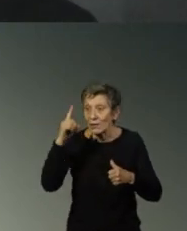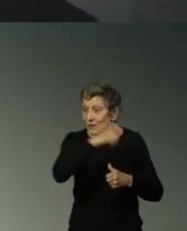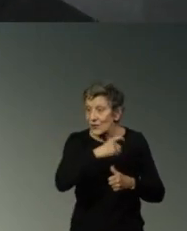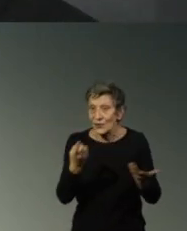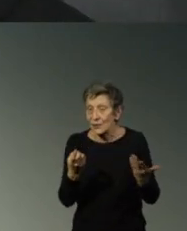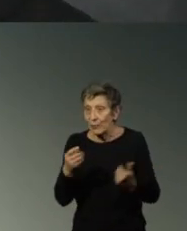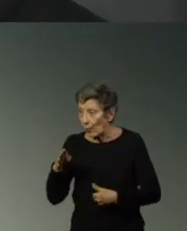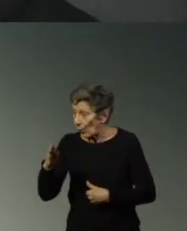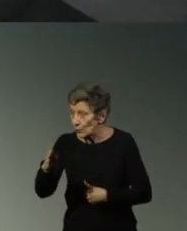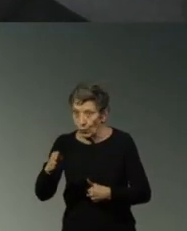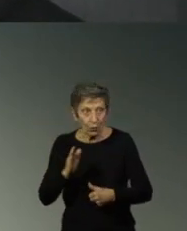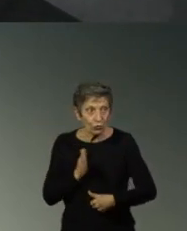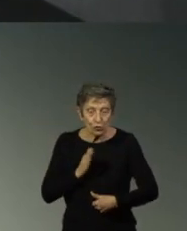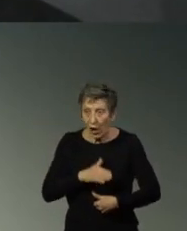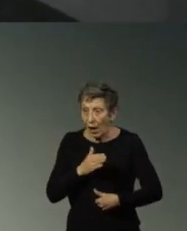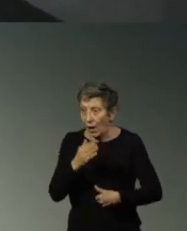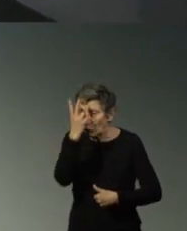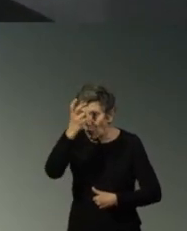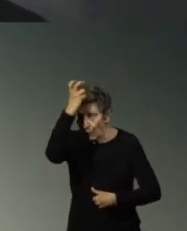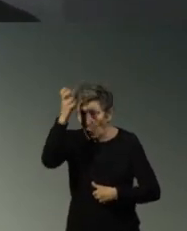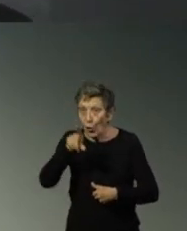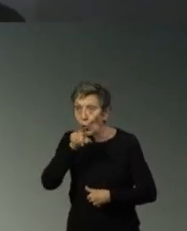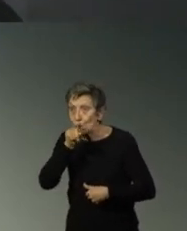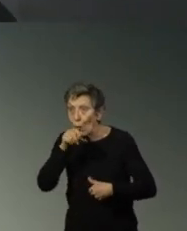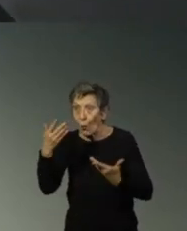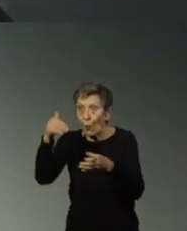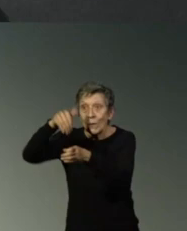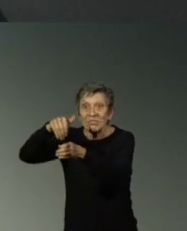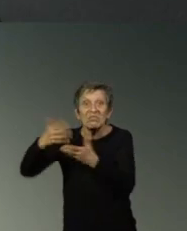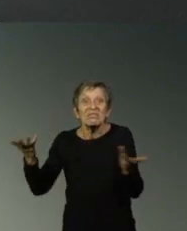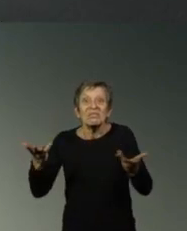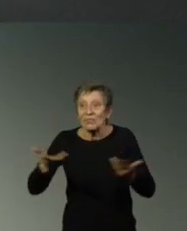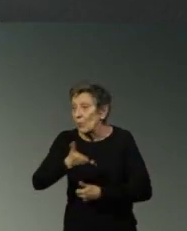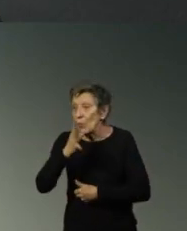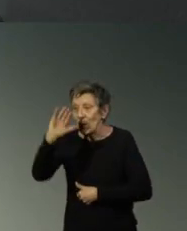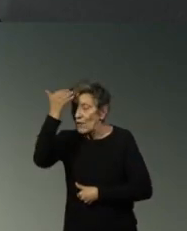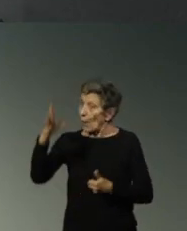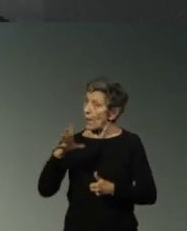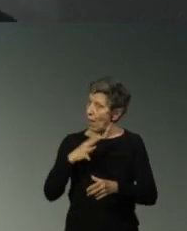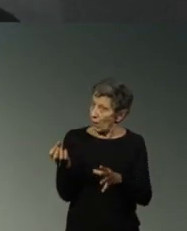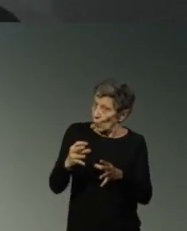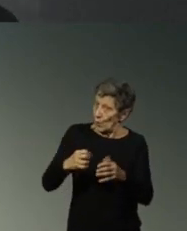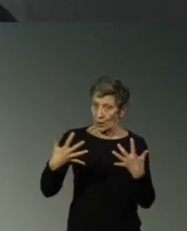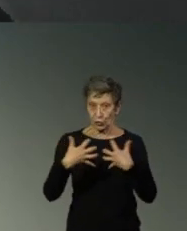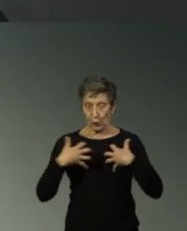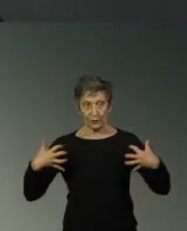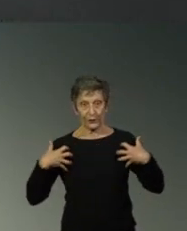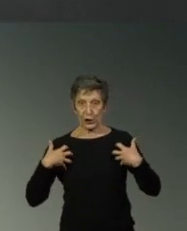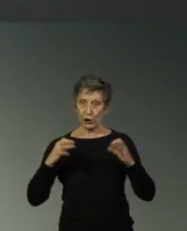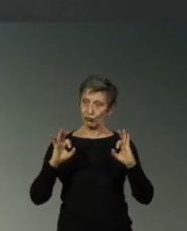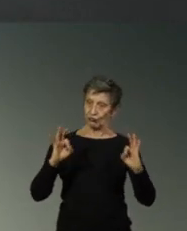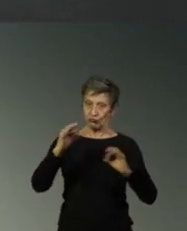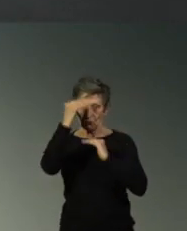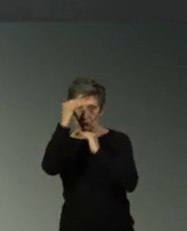d'un poisson, d'un chevreuil ou d'une mésange. Mais il y a maintenant des données scientifiques qui sont incontestables et il est clair que